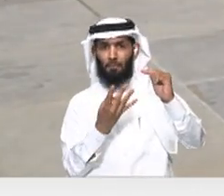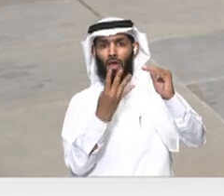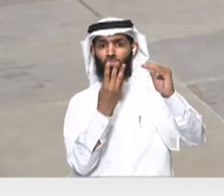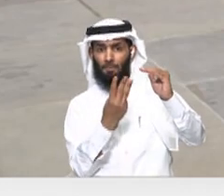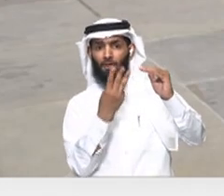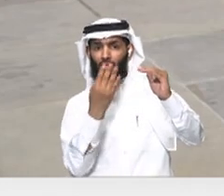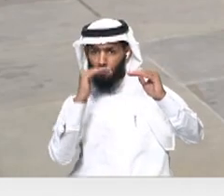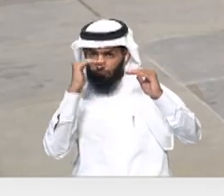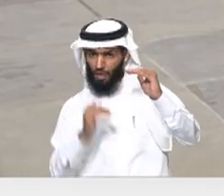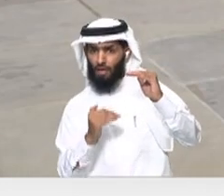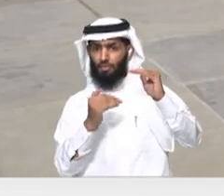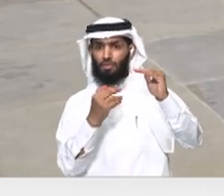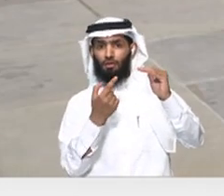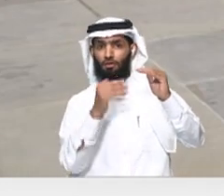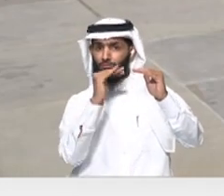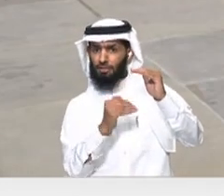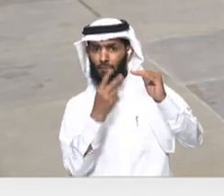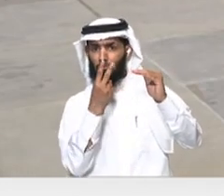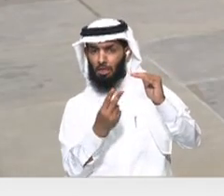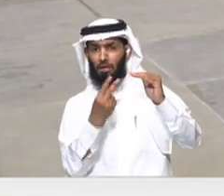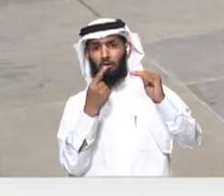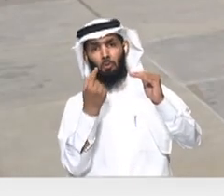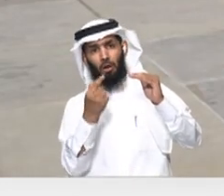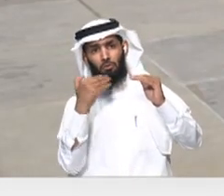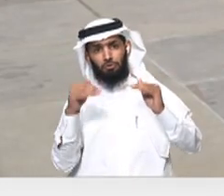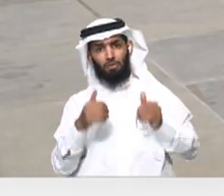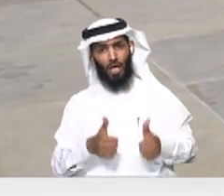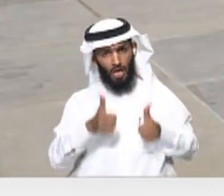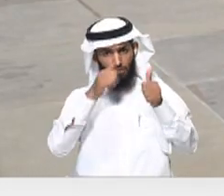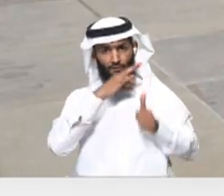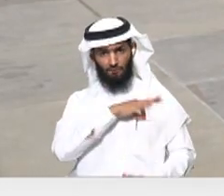الجاري لتحقيق نمو اقتصادي مستدام.